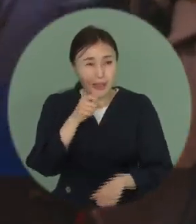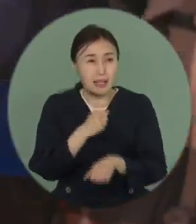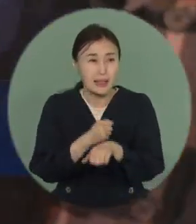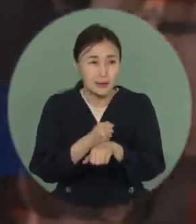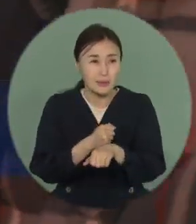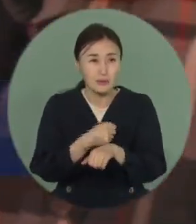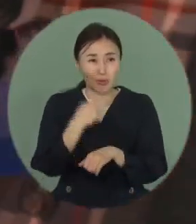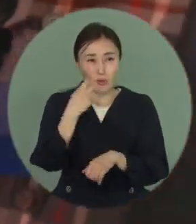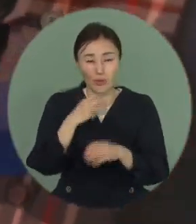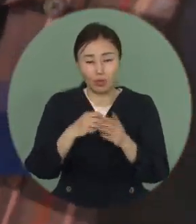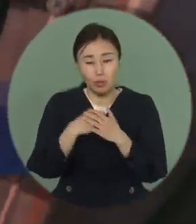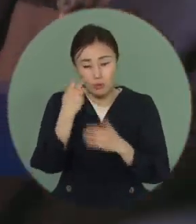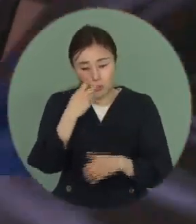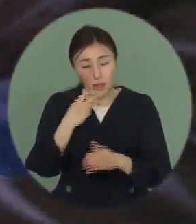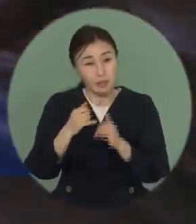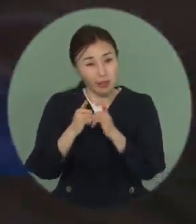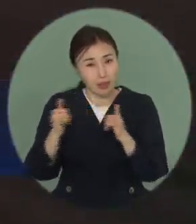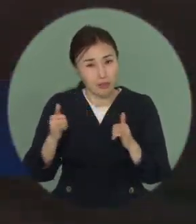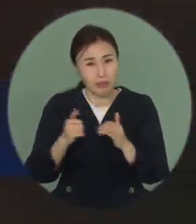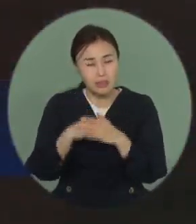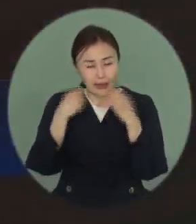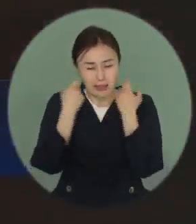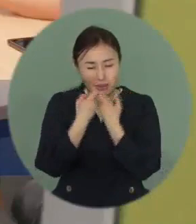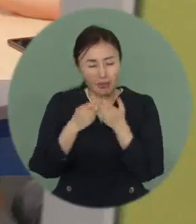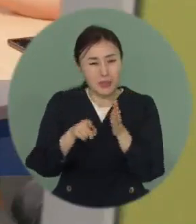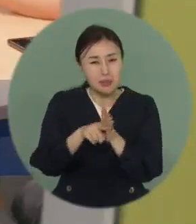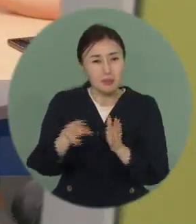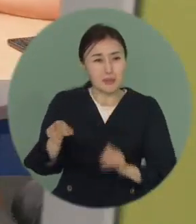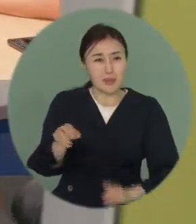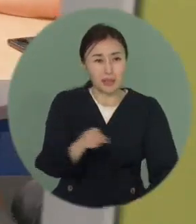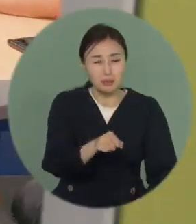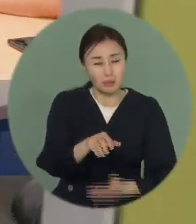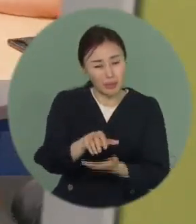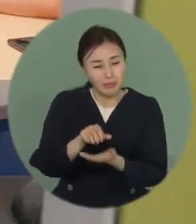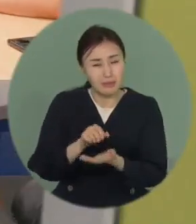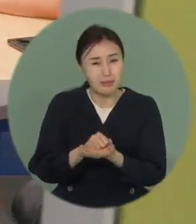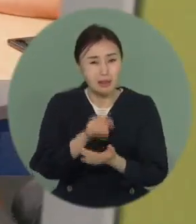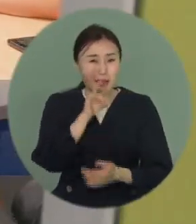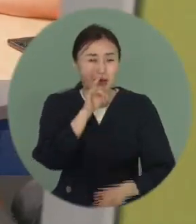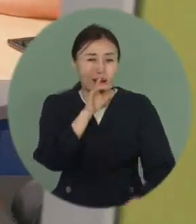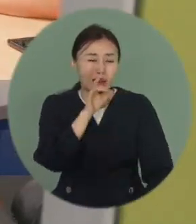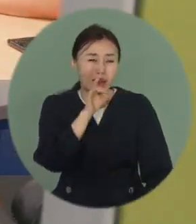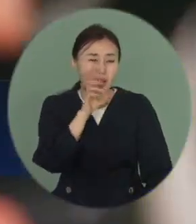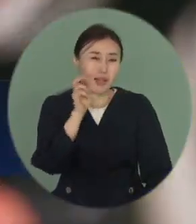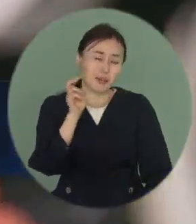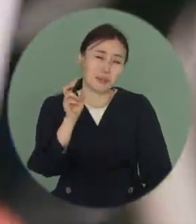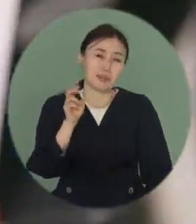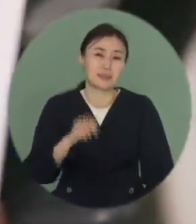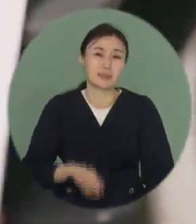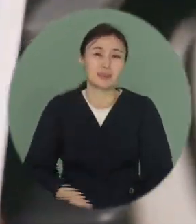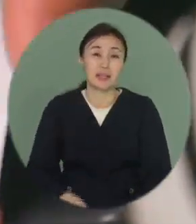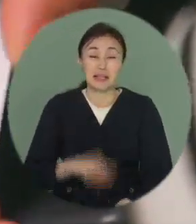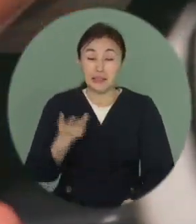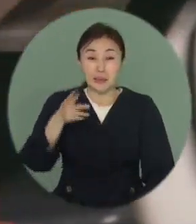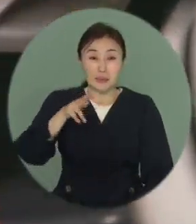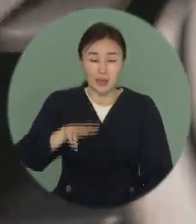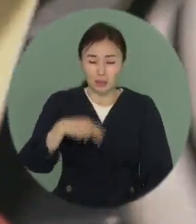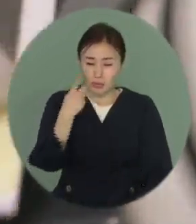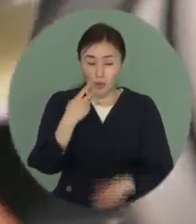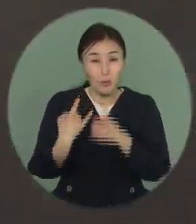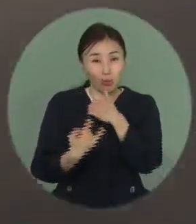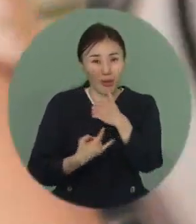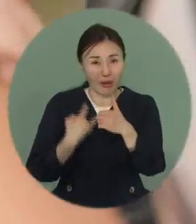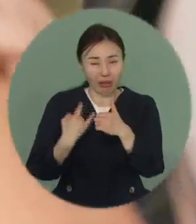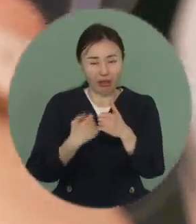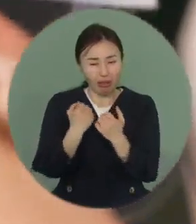조사관의 개인적인 어떤 신념이나 이런 것들 때문에 반영이 안 됐다라고 보는 것이 맞을 것 같습니다 하지만 조사위가